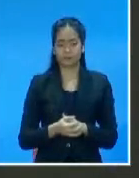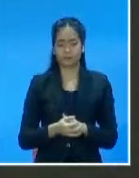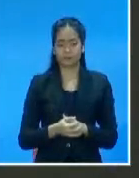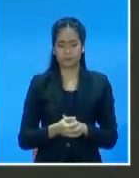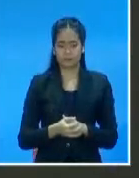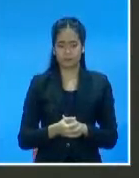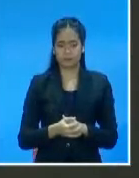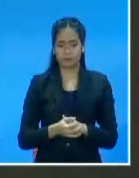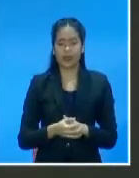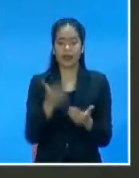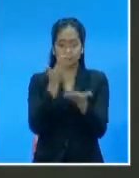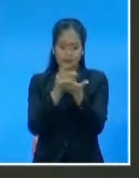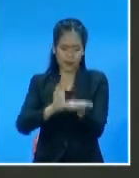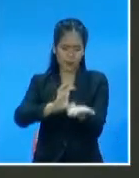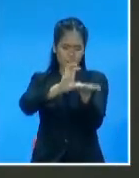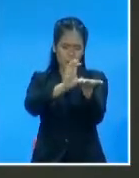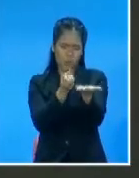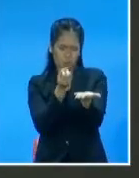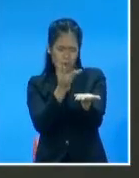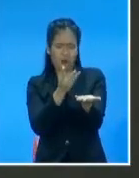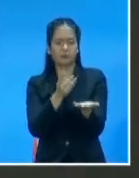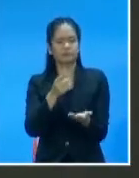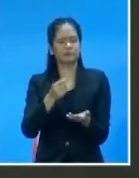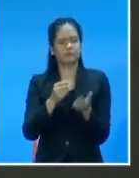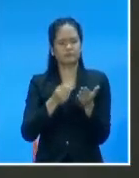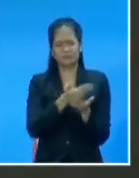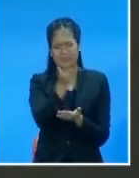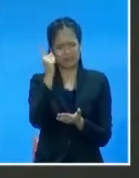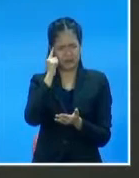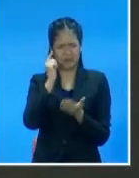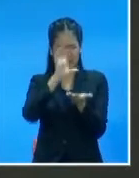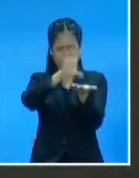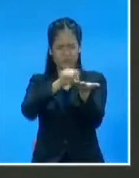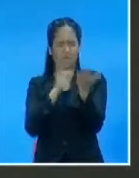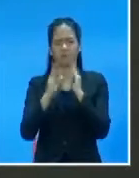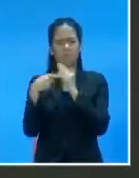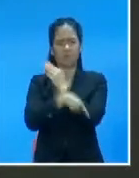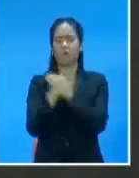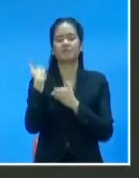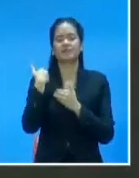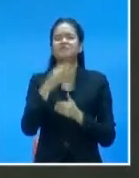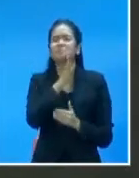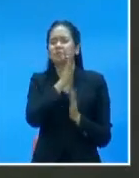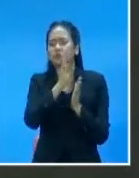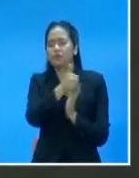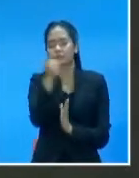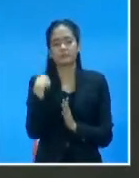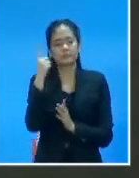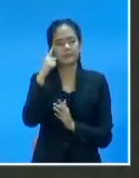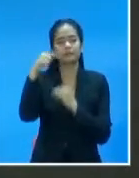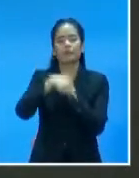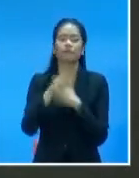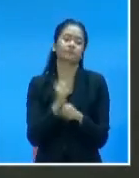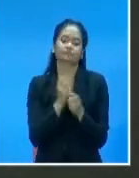เมื่อเราเห็นตัววงเงินงบประมาณสูงอย่างเงี้ยหลายคนก็บอกว่าเอ้ยเดี๋ยวไม่ต้องทุจริตอีกผมถามว่าถ้าคิดอย่างนี้มันทำอะไรไม่ได้ห